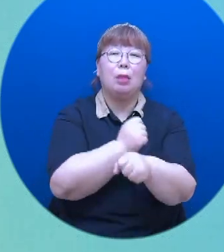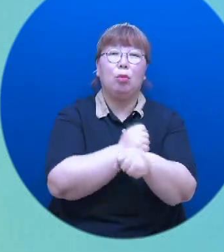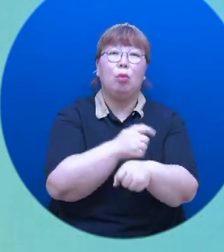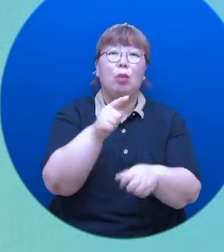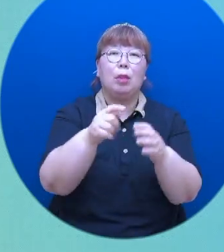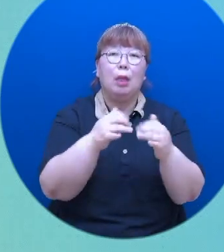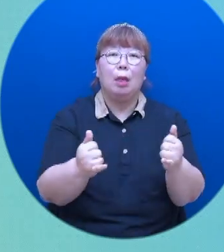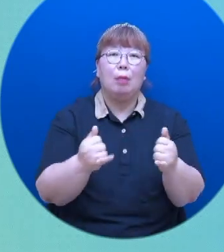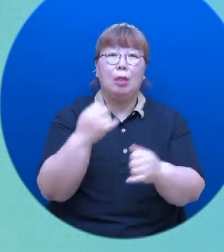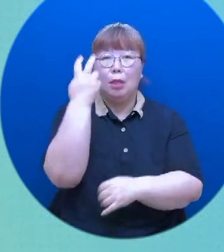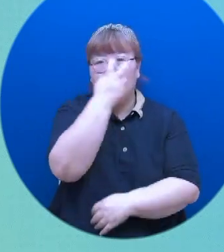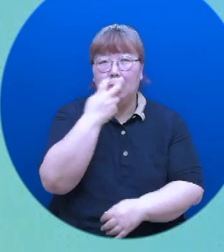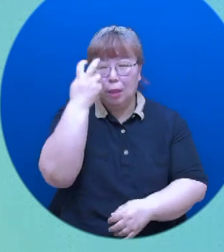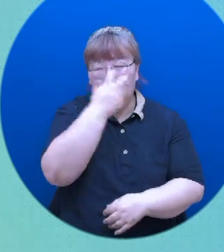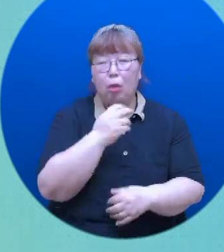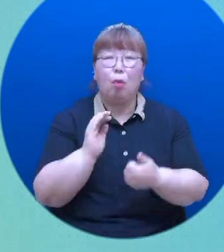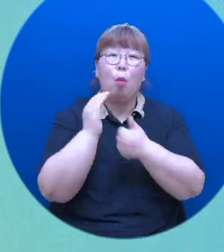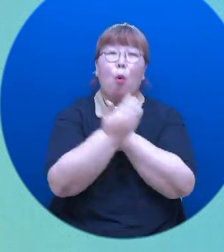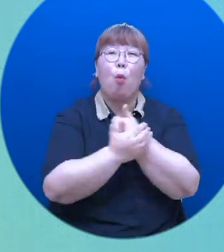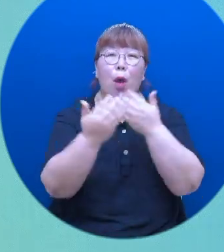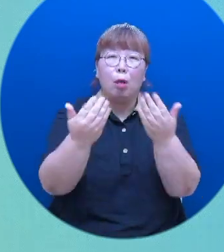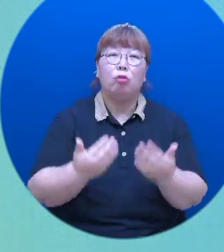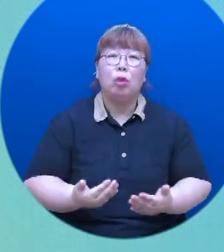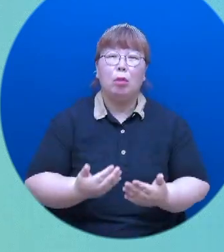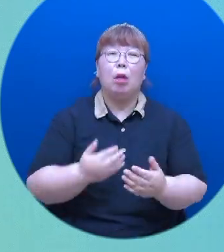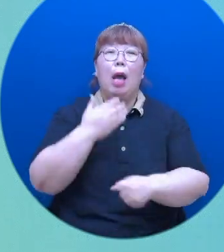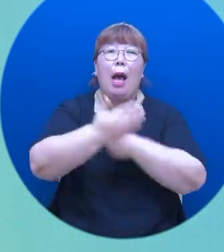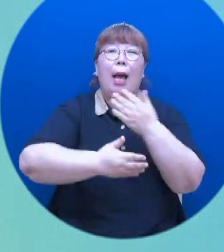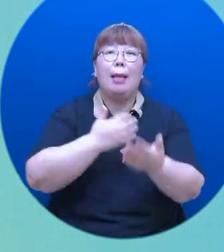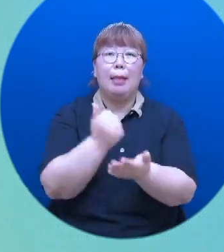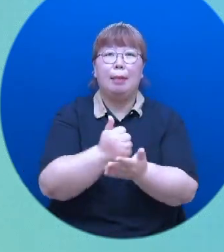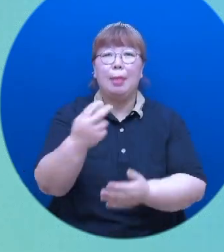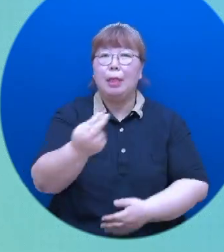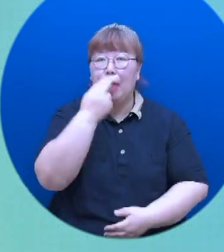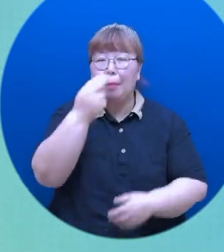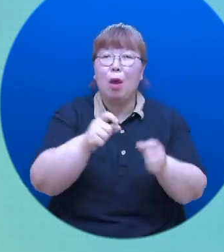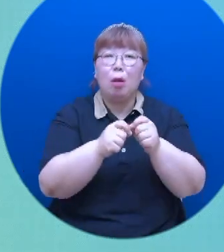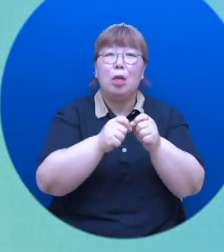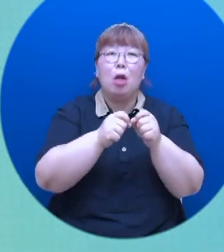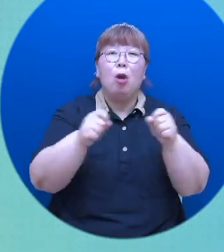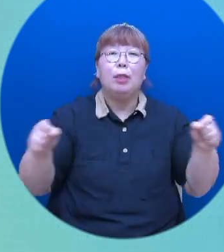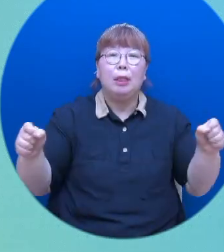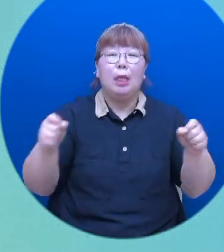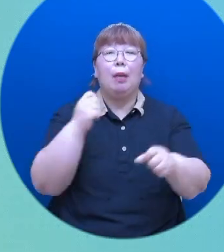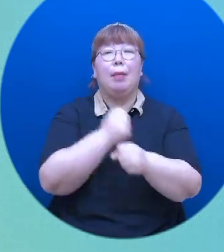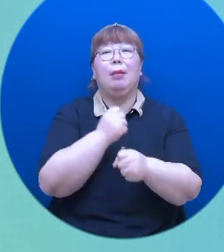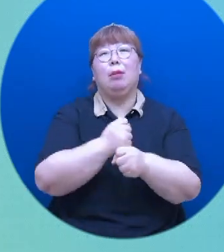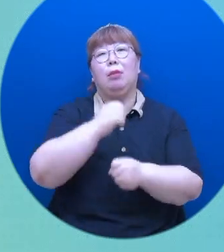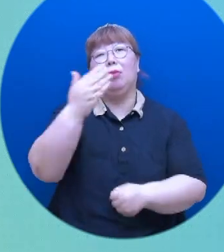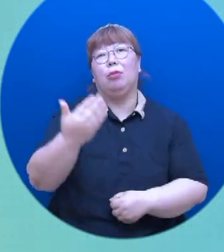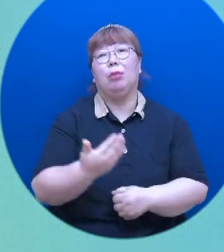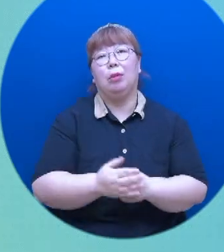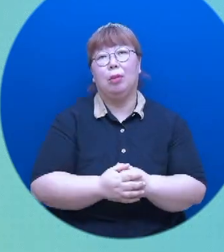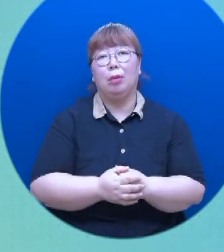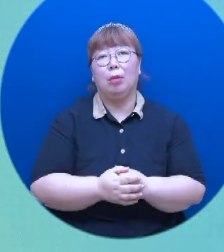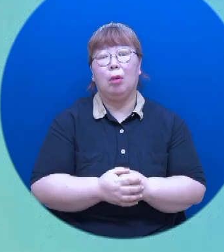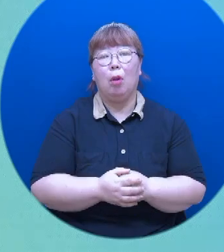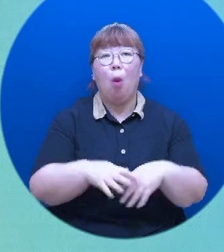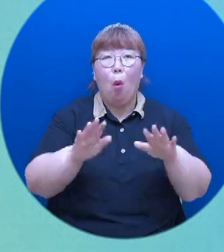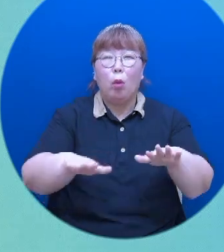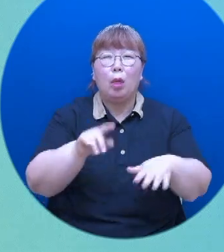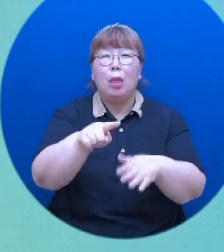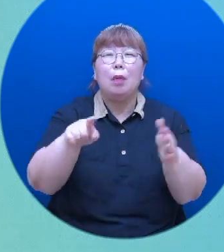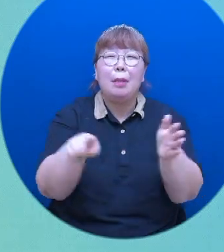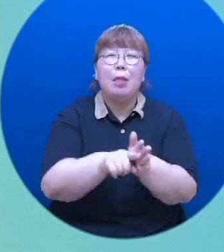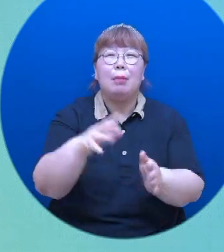지키고 그들을 보호하고 하나님이 생명을 연장시켜 줬던 걸 보게 되잖아요. 오늘도 이 믿음을